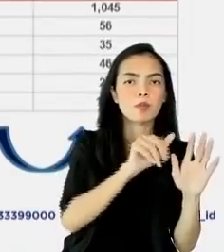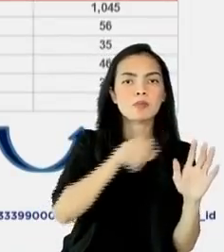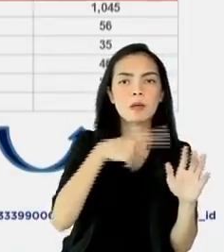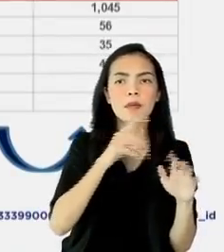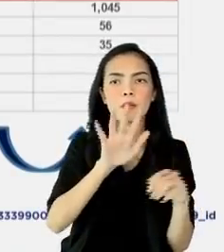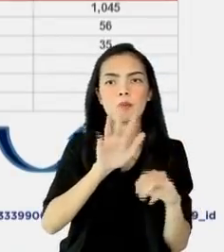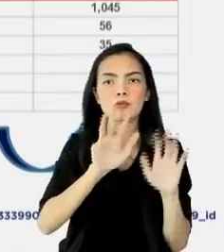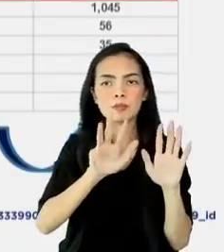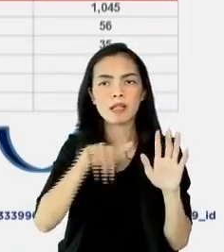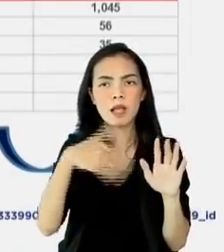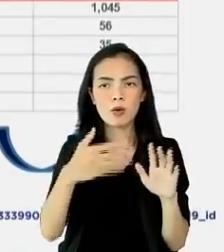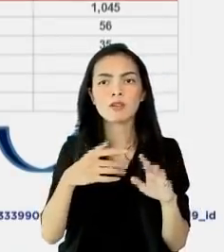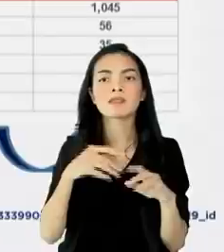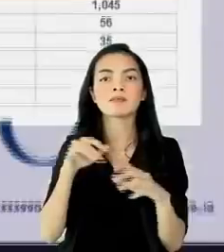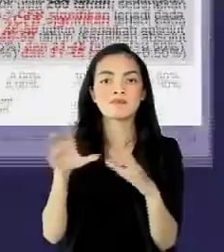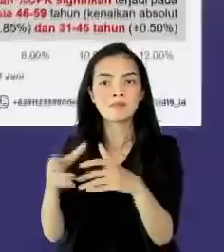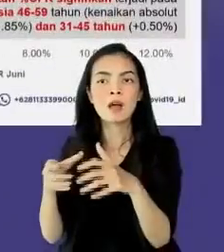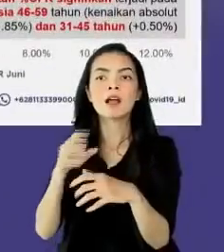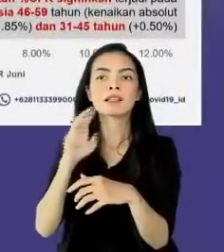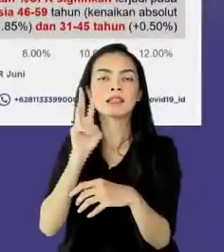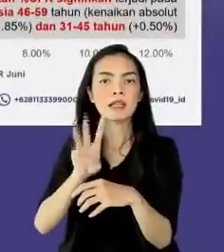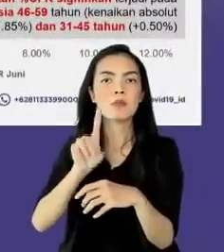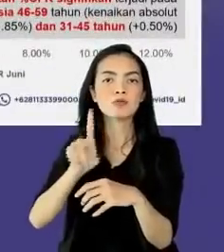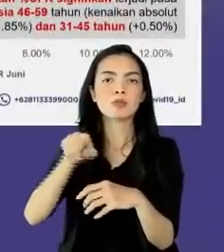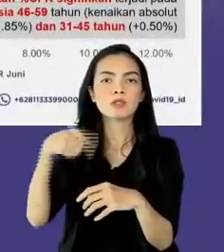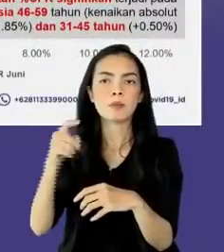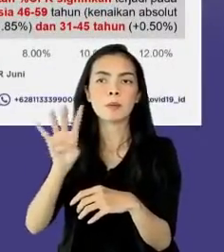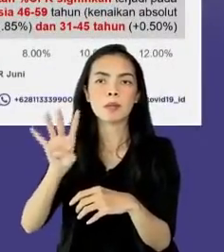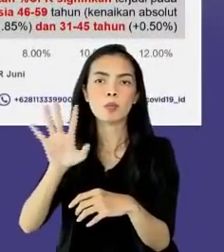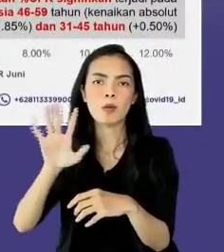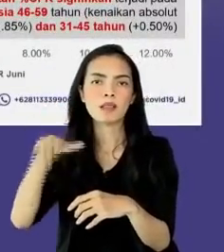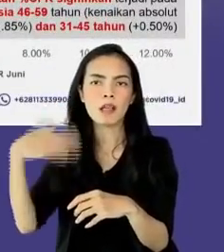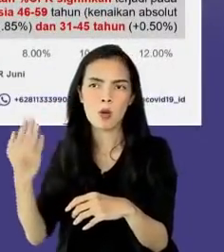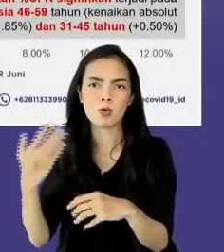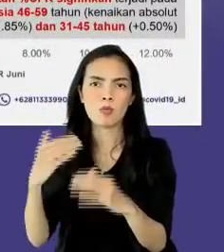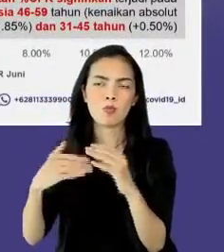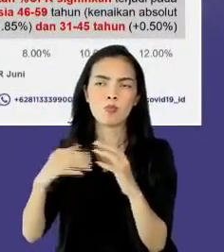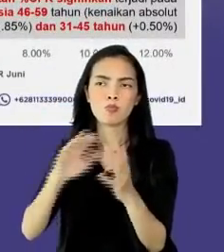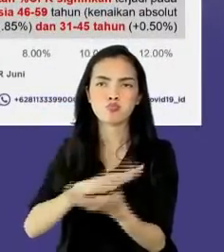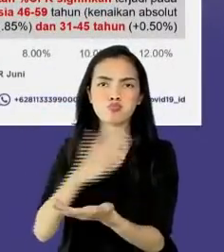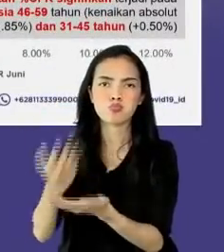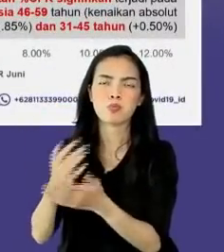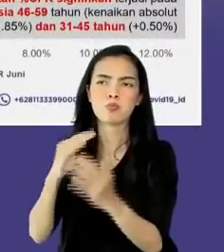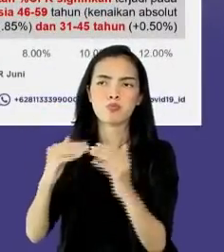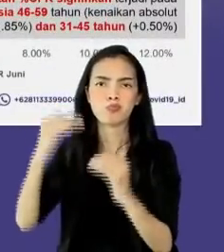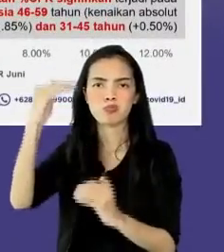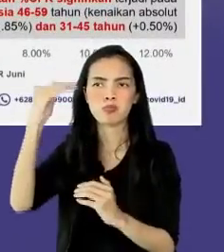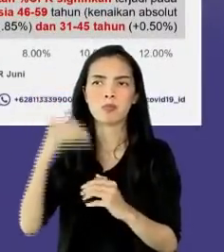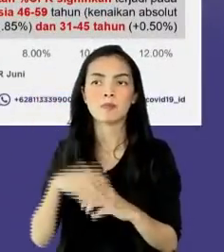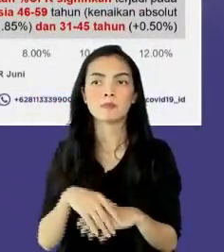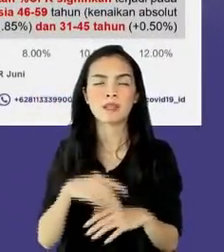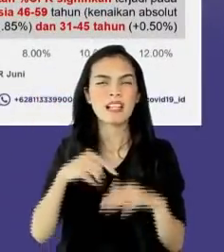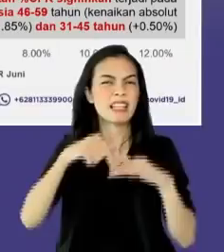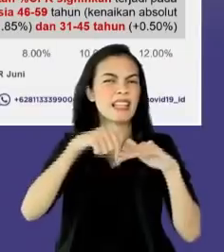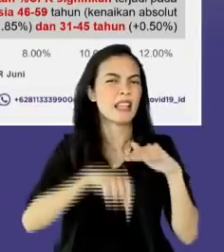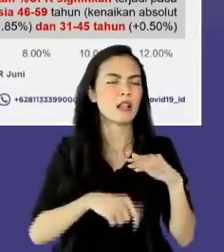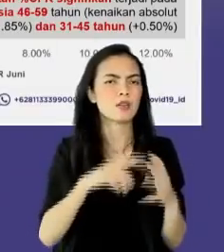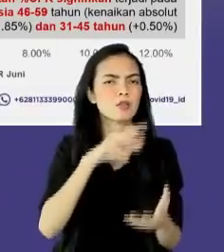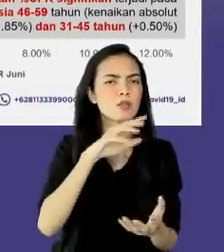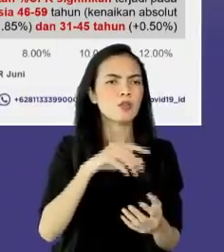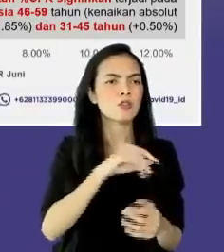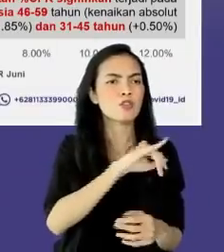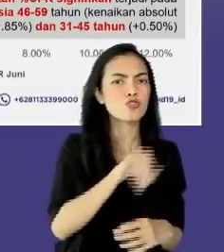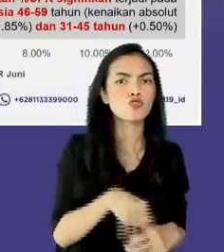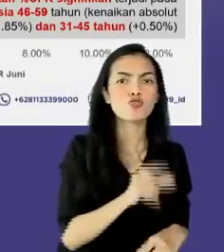Kita next selanjutnya agar lebih detail lagi. Ini saya ingin menyampaikan lebih detail lagi di sini. Jadi kenaikannya berapa sih